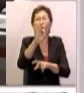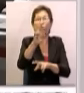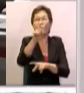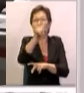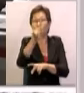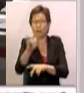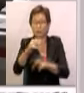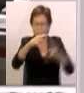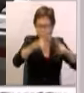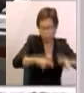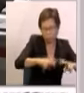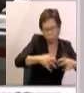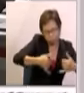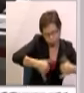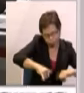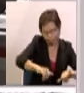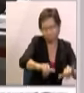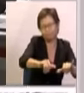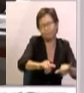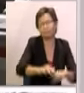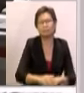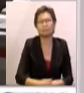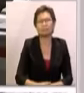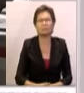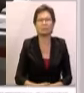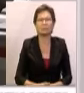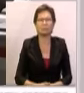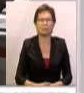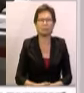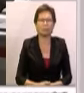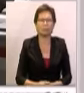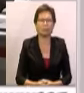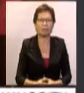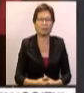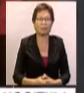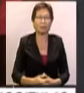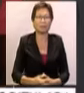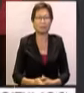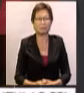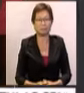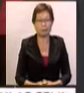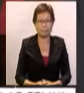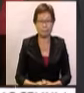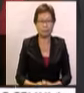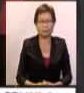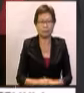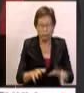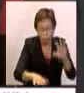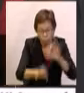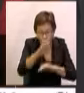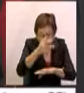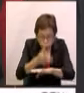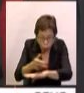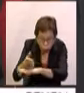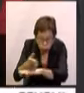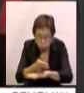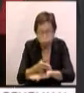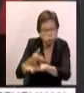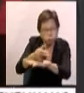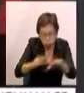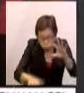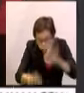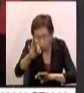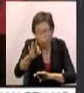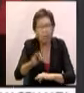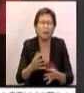berkata siasatan masih dijalankan. Itu penemuan itu bukan hasil penemuan